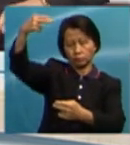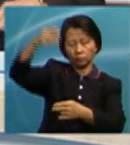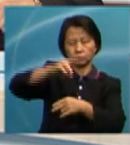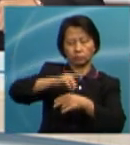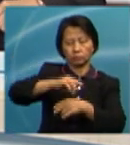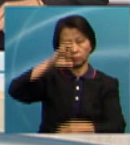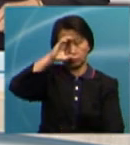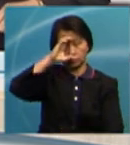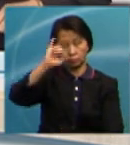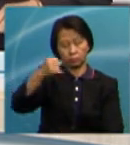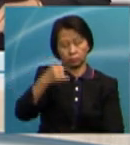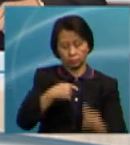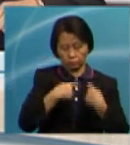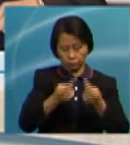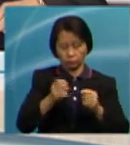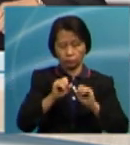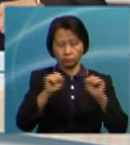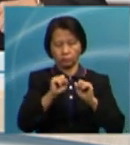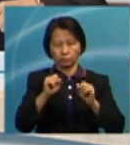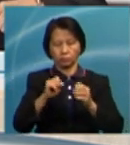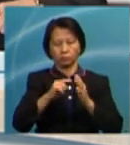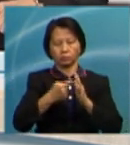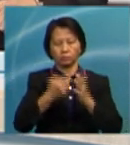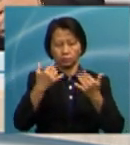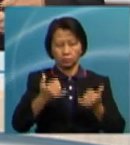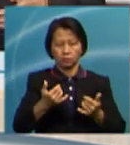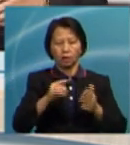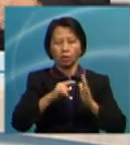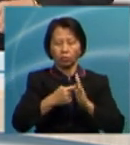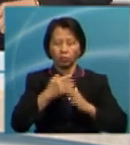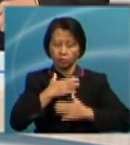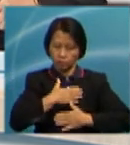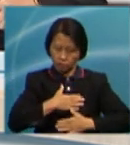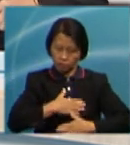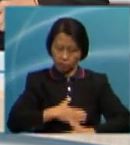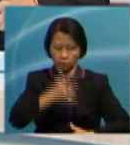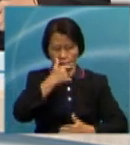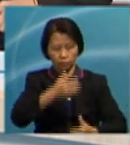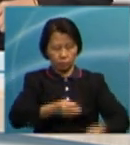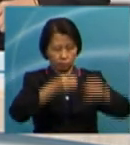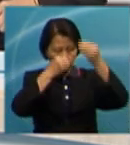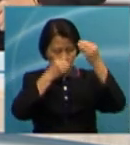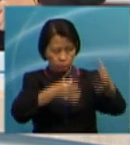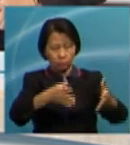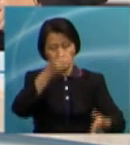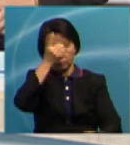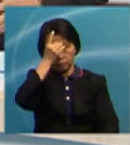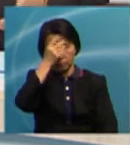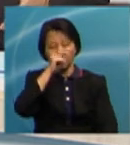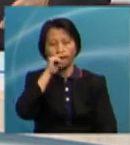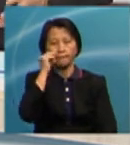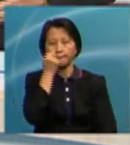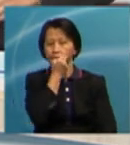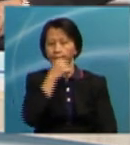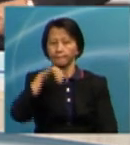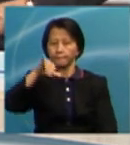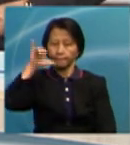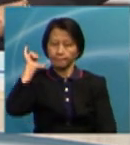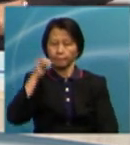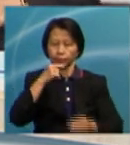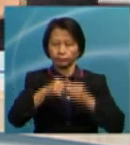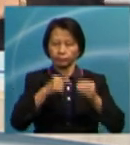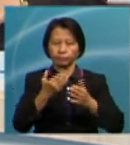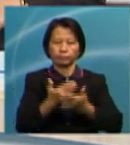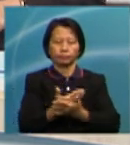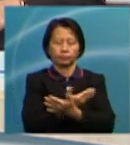saberjaya sejak Selasa lalu kini mulai tenang ia susulan pengumuman perdana menteri dat ser Najib Tun Razak semalam perkembangan